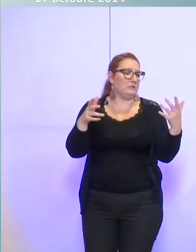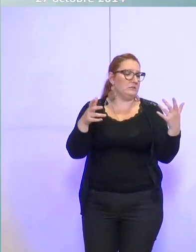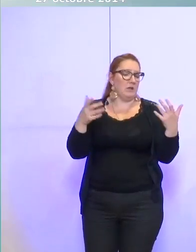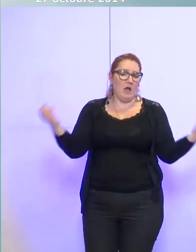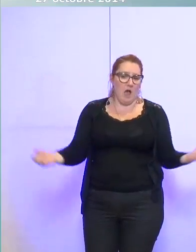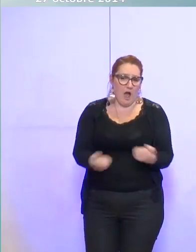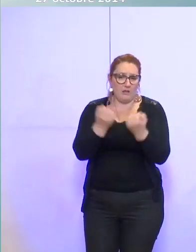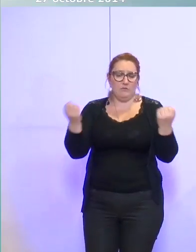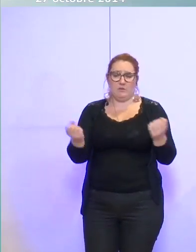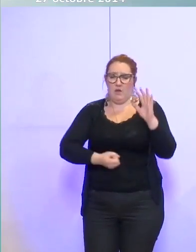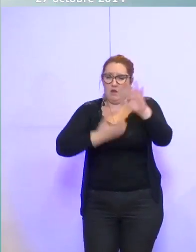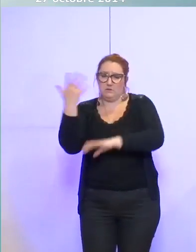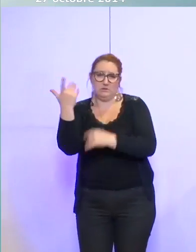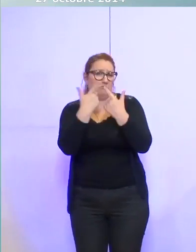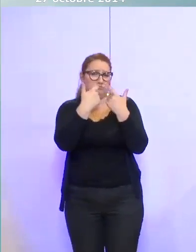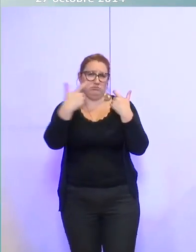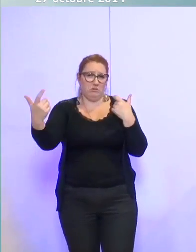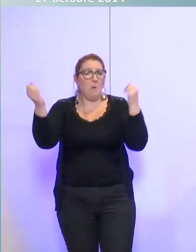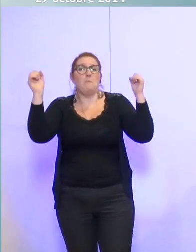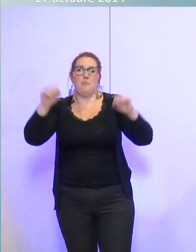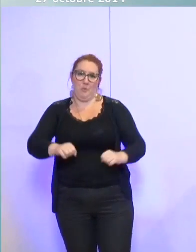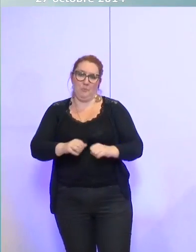d'activités artistiques. Enfin, on peut imaginer énormément de choses.